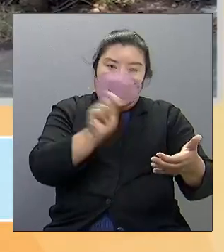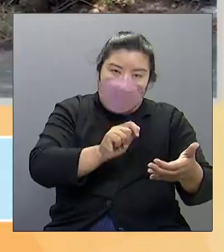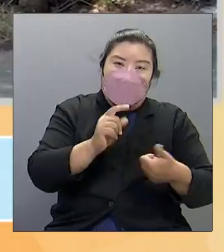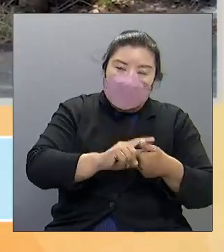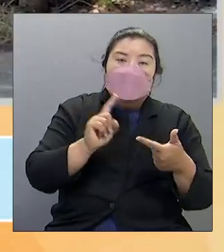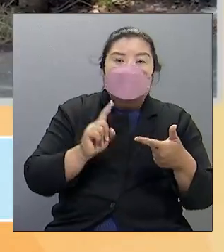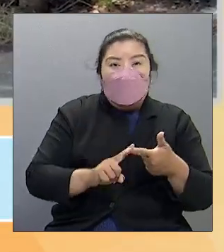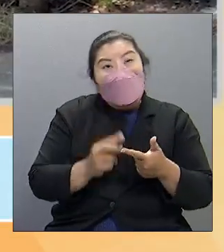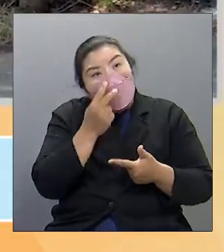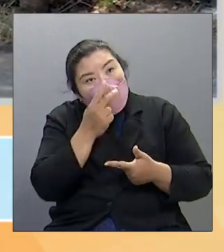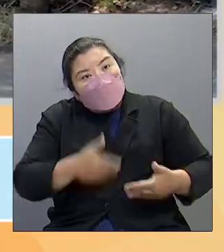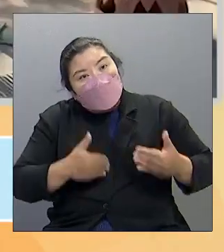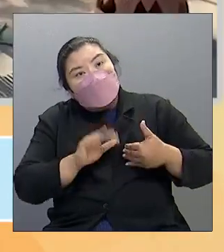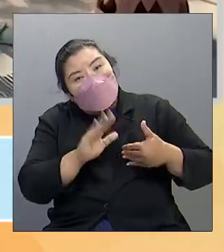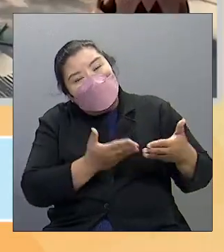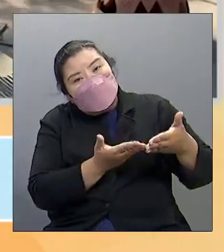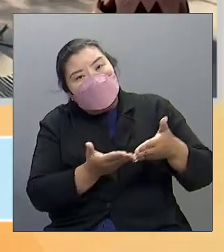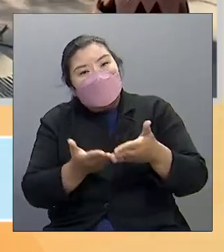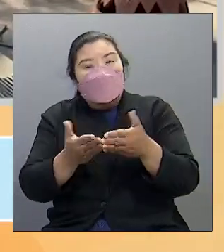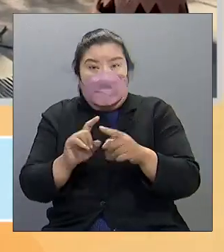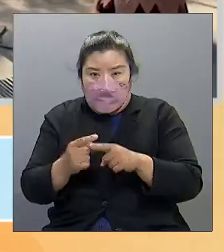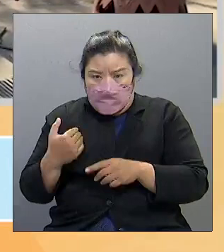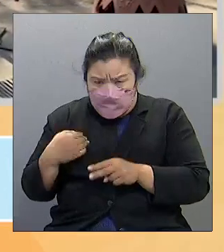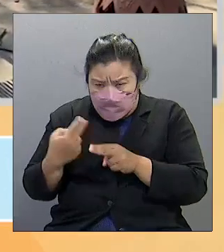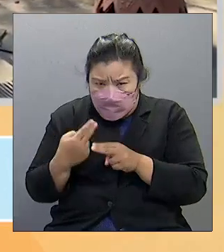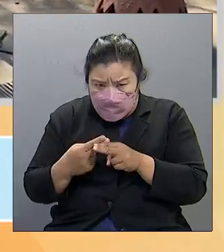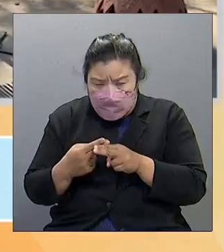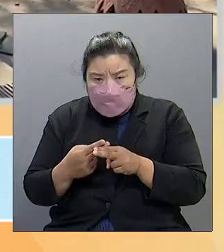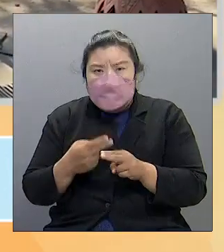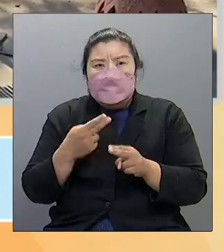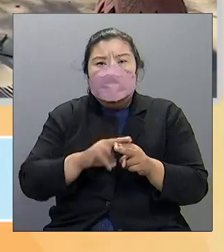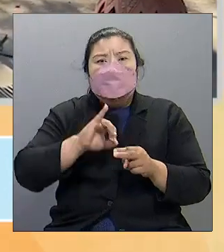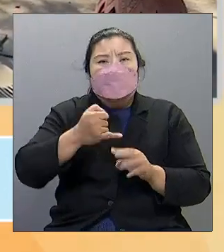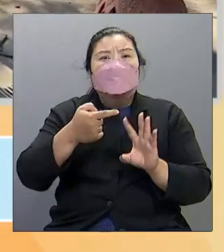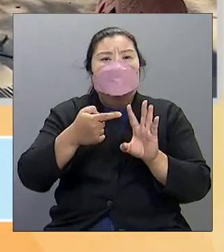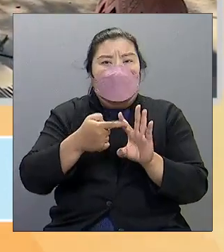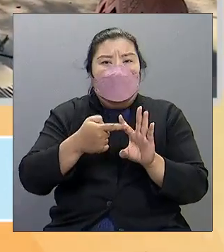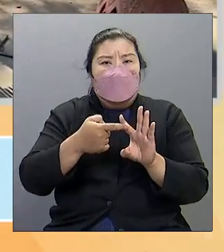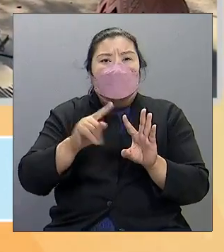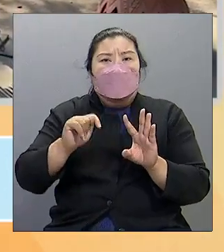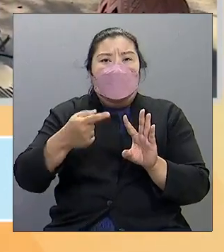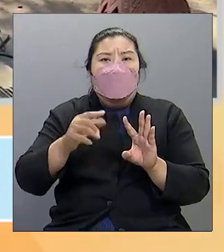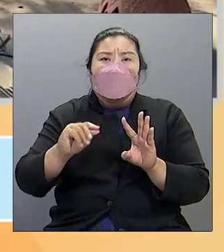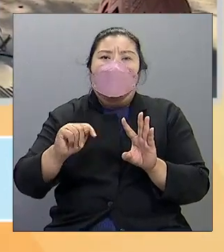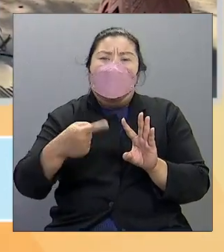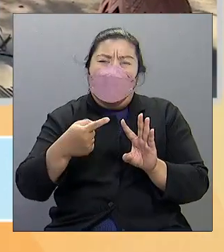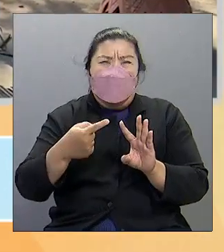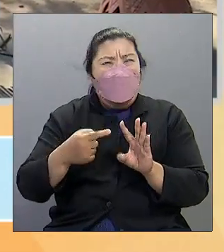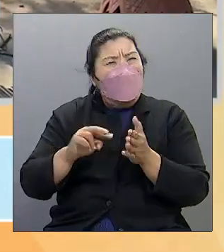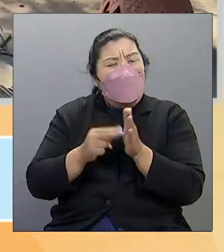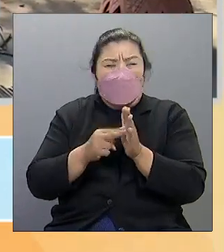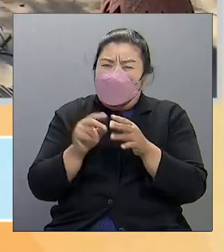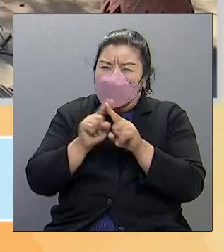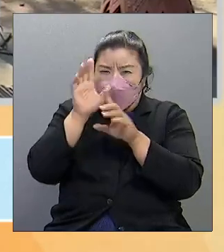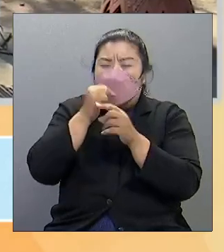ผ่วิธีชีวิตด้วยผมชอบขนมอยู่ชื่นึงยไมเหนหนาตามันกระจองงองมัเหือนเปคำทผ LGBTQ ง่ายน artifactsอ